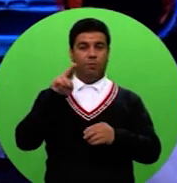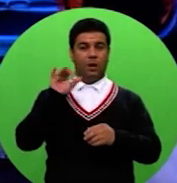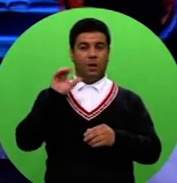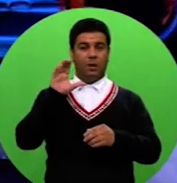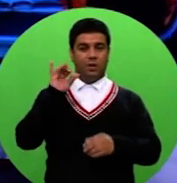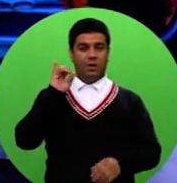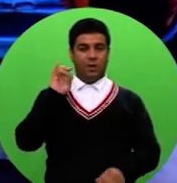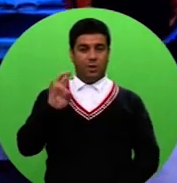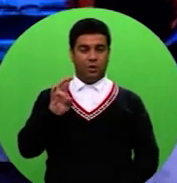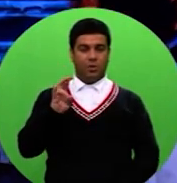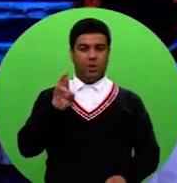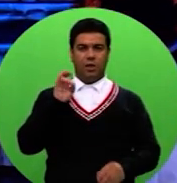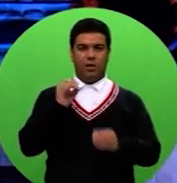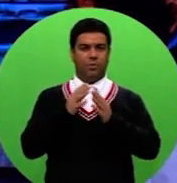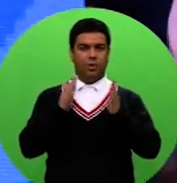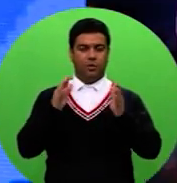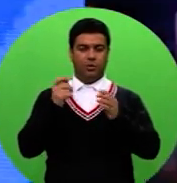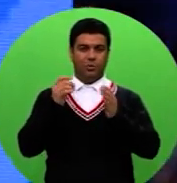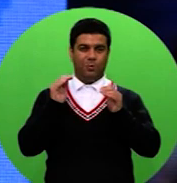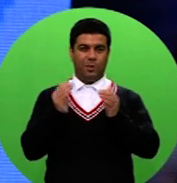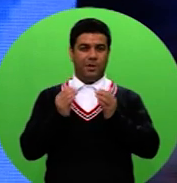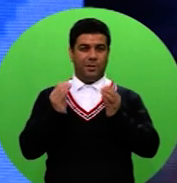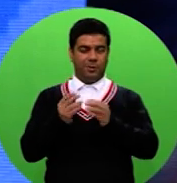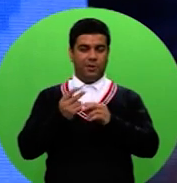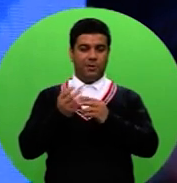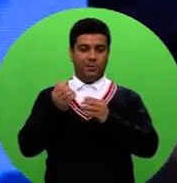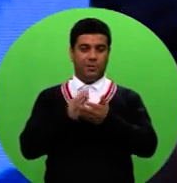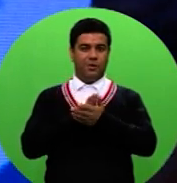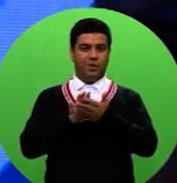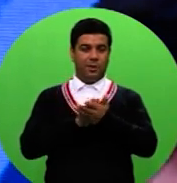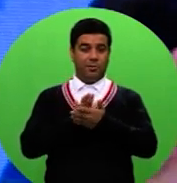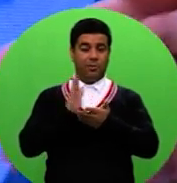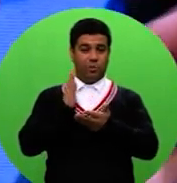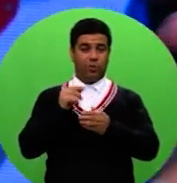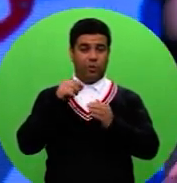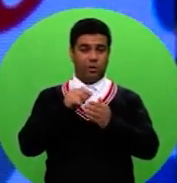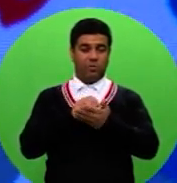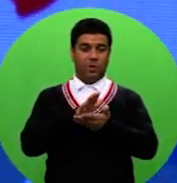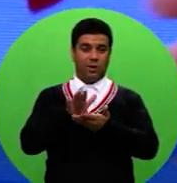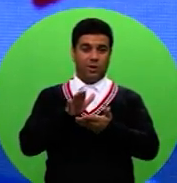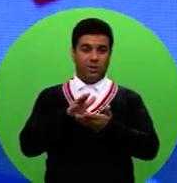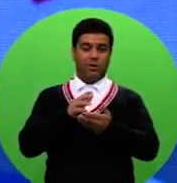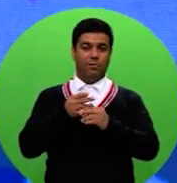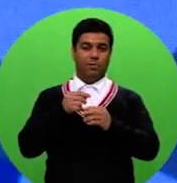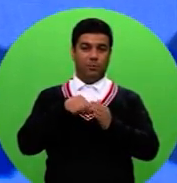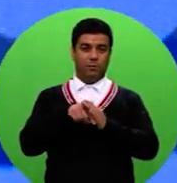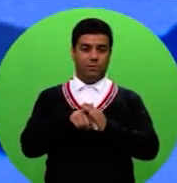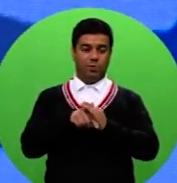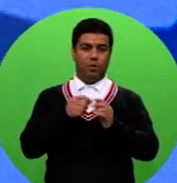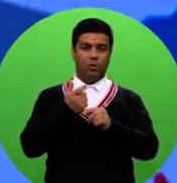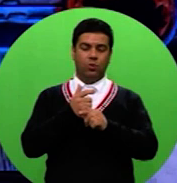кусок пластилина. Может быть, не такой большой, может быть, чуть-чуть поменьше отщипнем. И